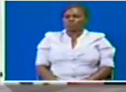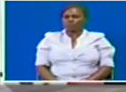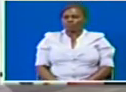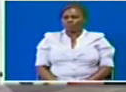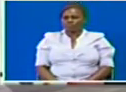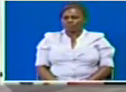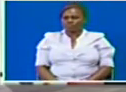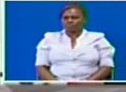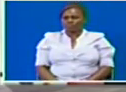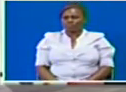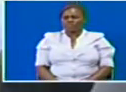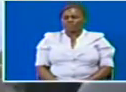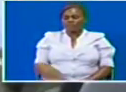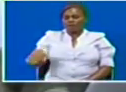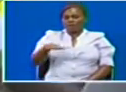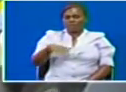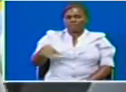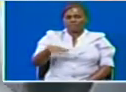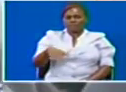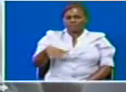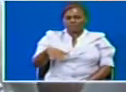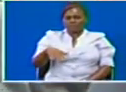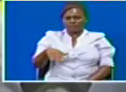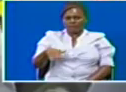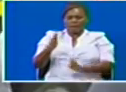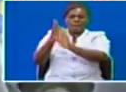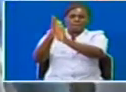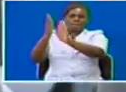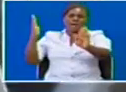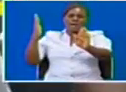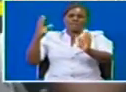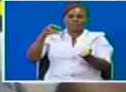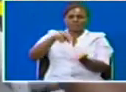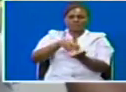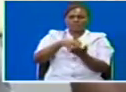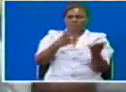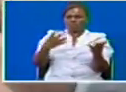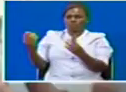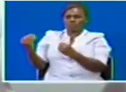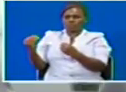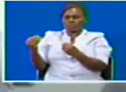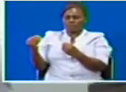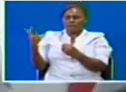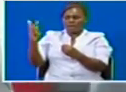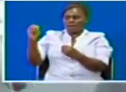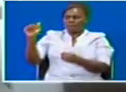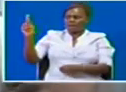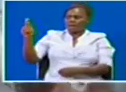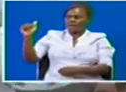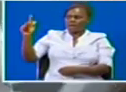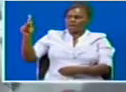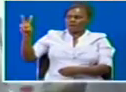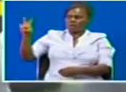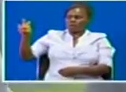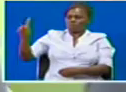So Dr. Mashirima, hapa katika kituo cha magari, magari ambayo yanaelekea katika eneo la Marakwet, hasa wanadai